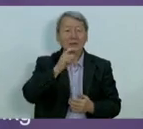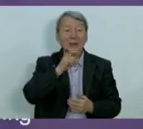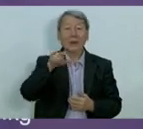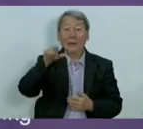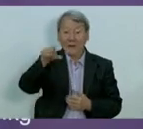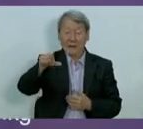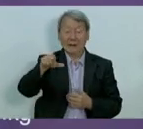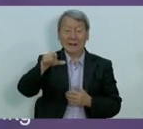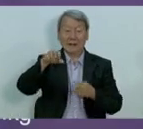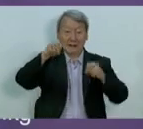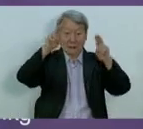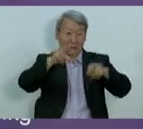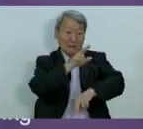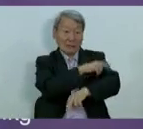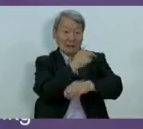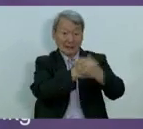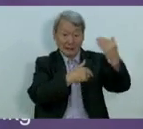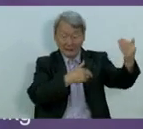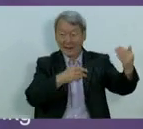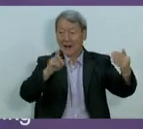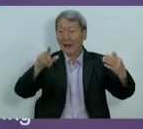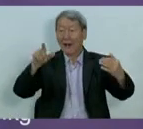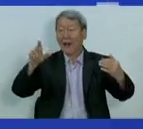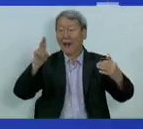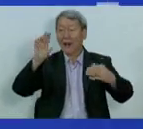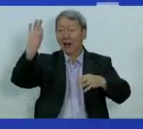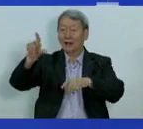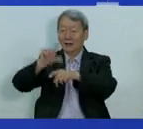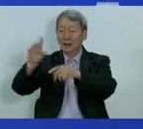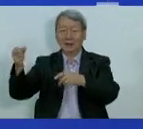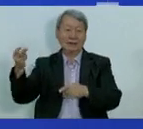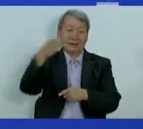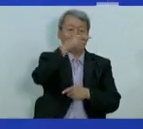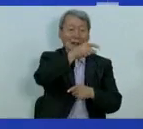Есть ли в планах отдать спецполиклинику для лечения людей с ковидом?